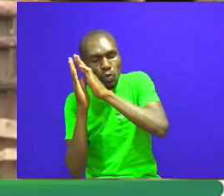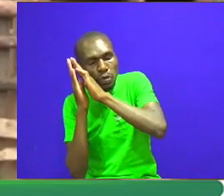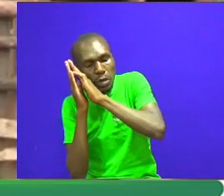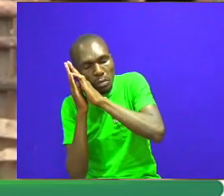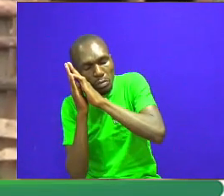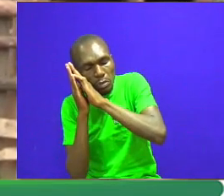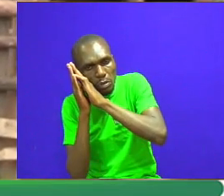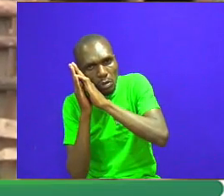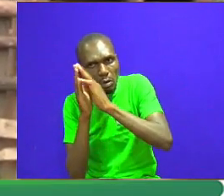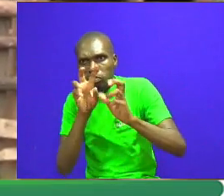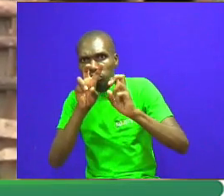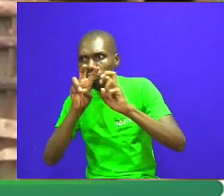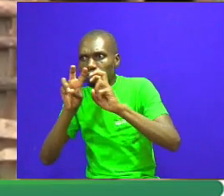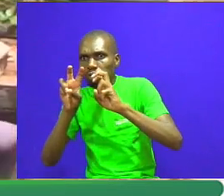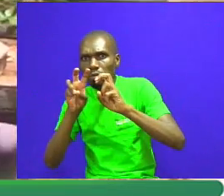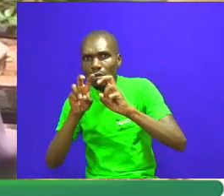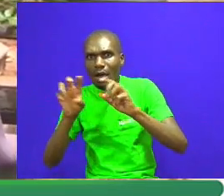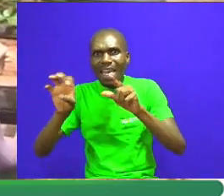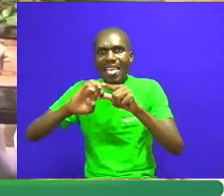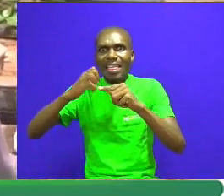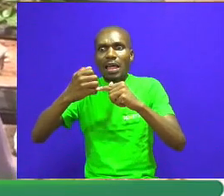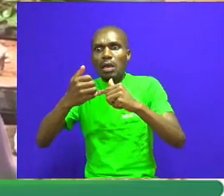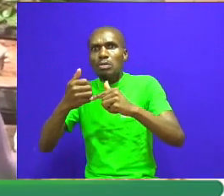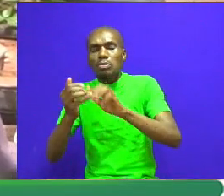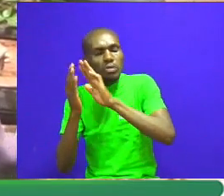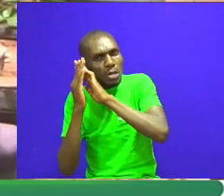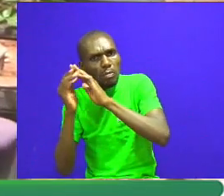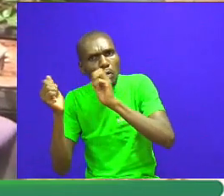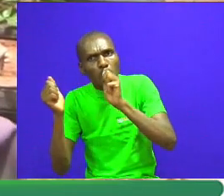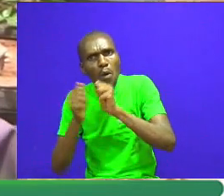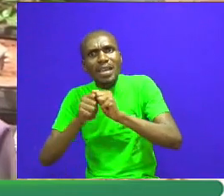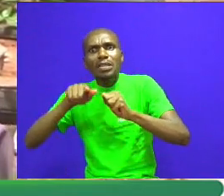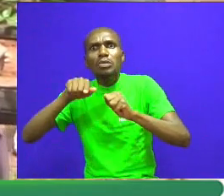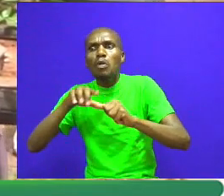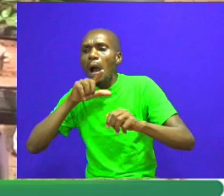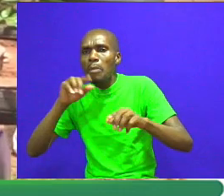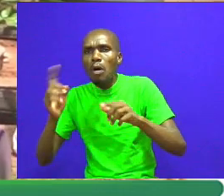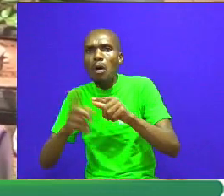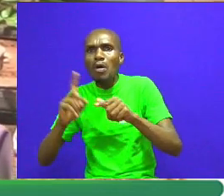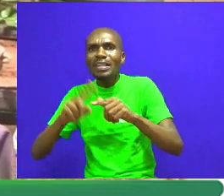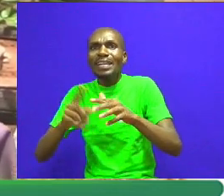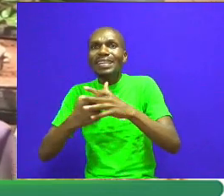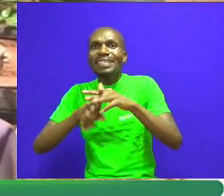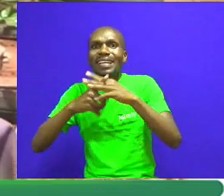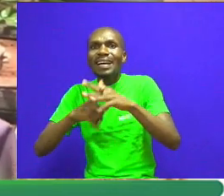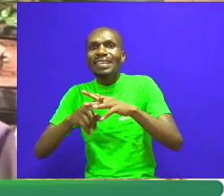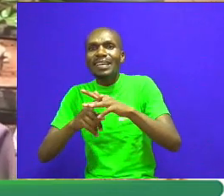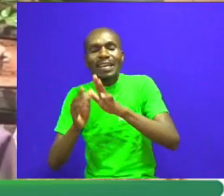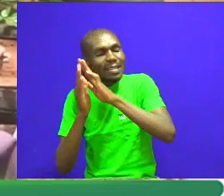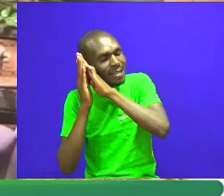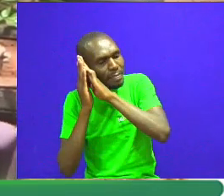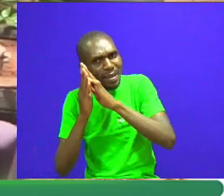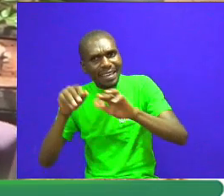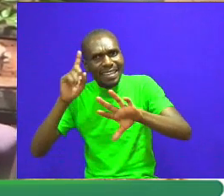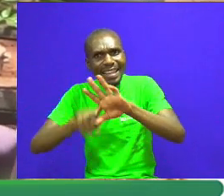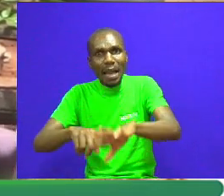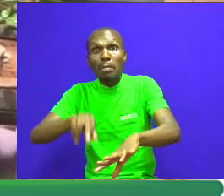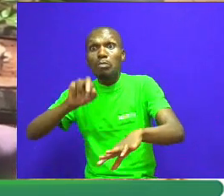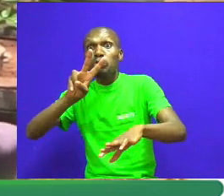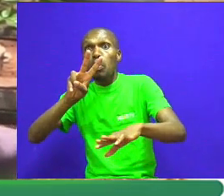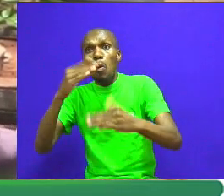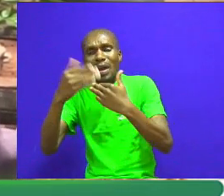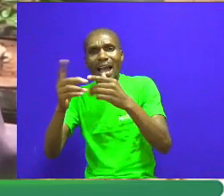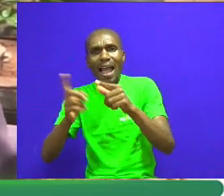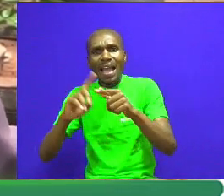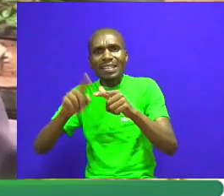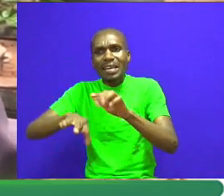ng'ombe kama mdara na mtoto wako. Ulala kuanzia saa nane kwa sababu ya wishi. Kwa hivyo mnatokanga nje mara